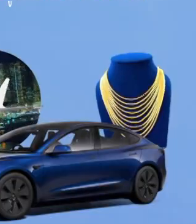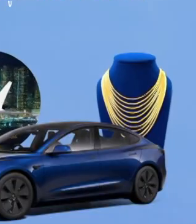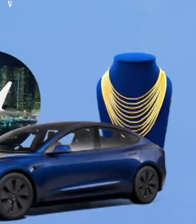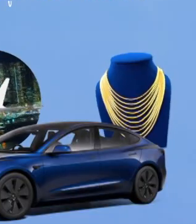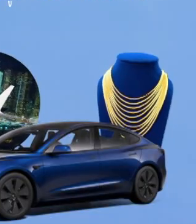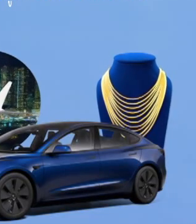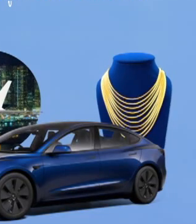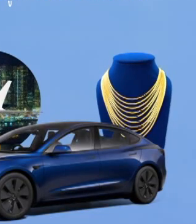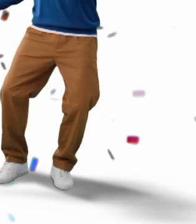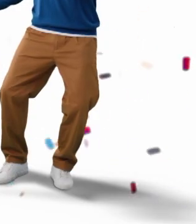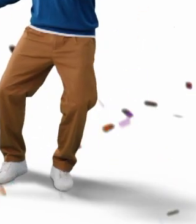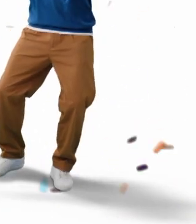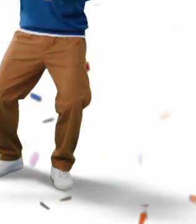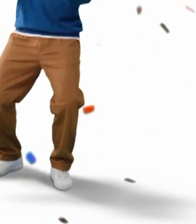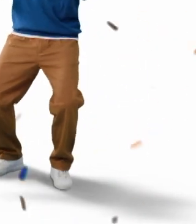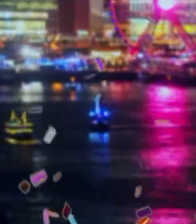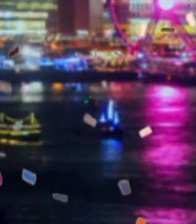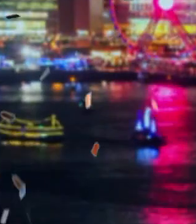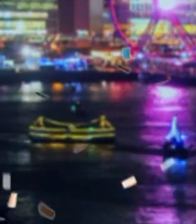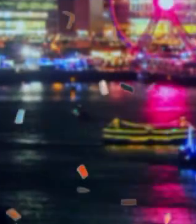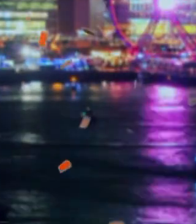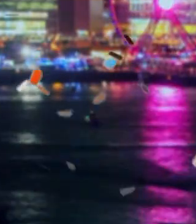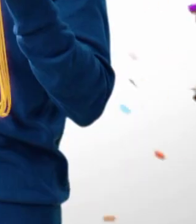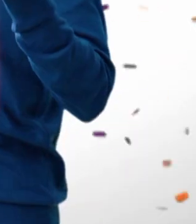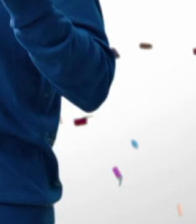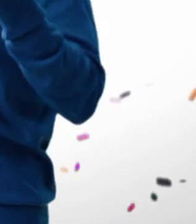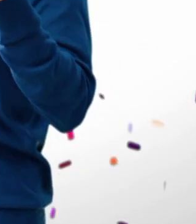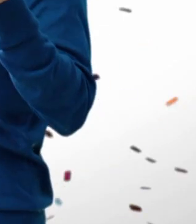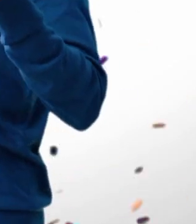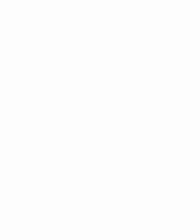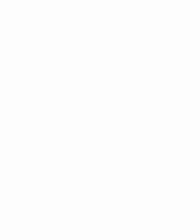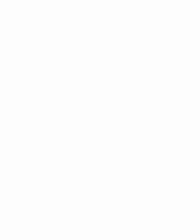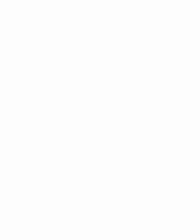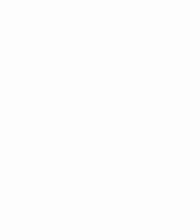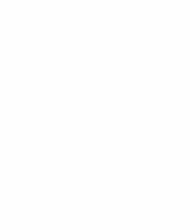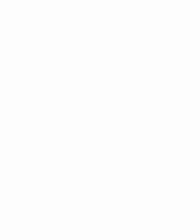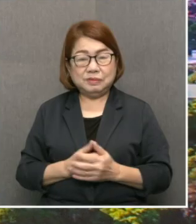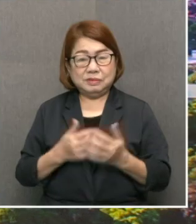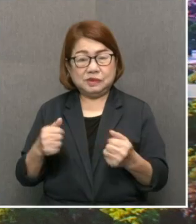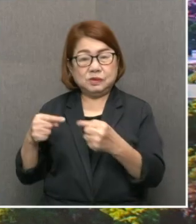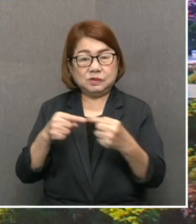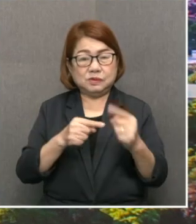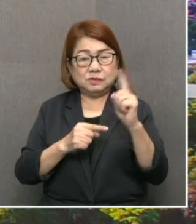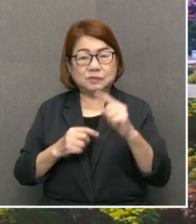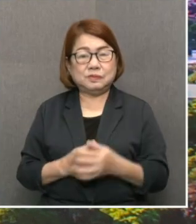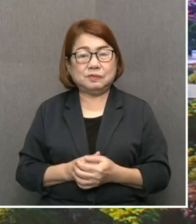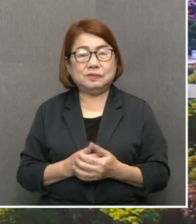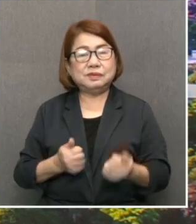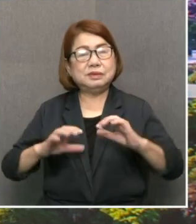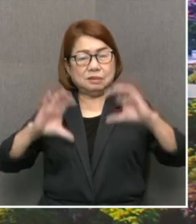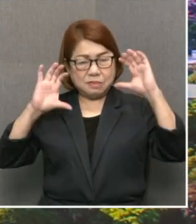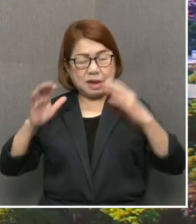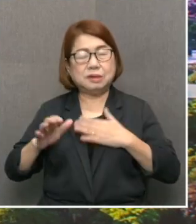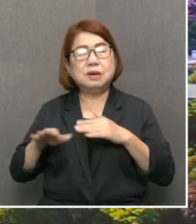All Member สุขรัวๆแลกลุ้นฟินๆใช้คะแนนเลือกลุ้นรางวัลผ่าน7 App เมื่อตอนนี้ทางภาครัฐก็พร้อม